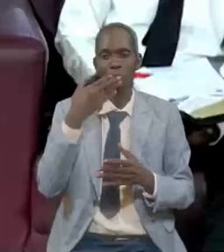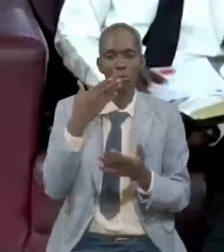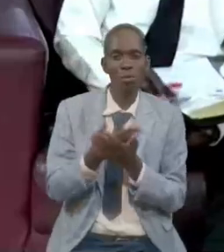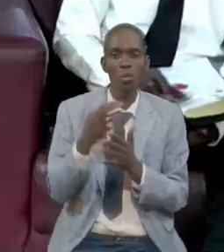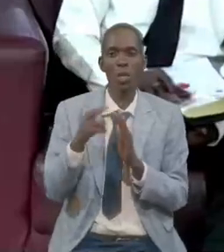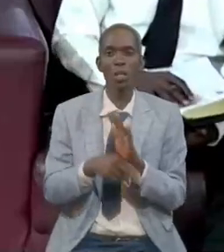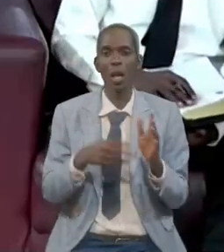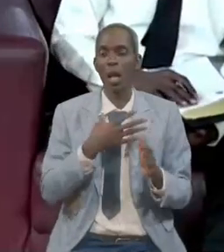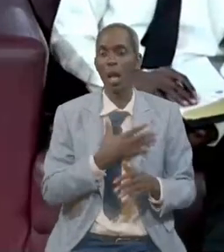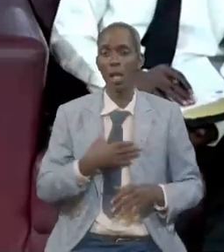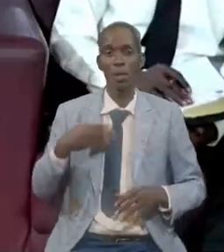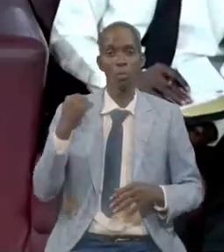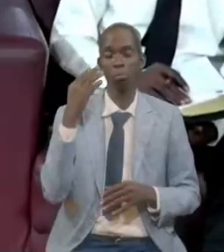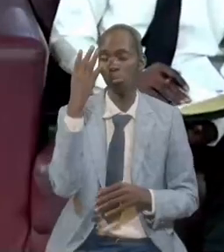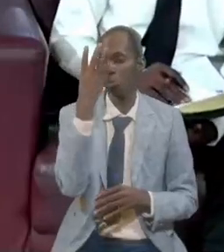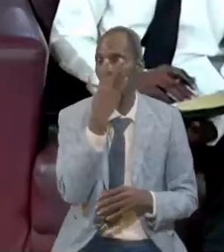disparu.